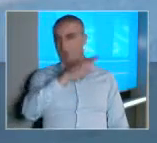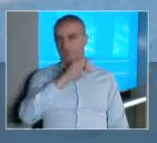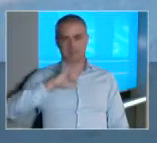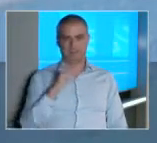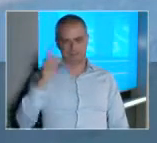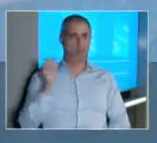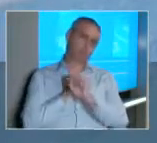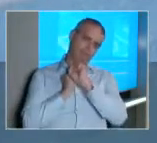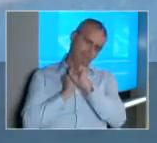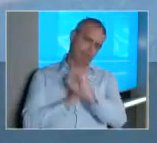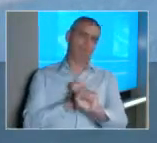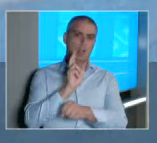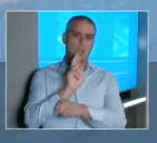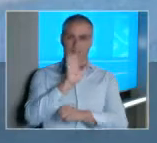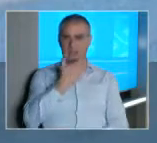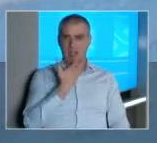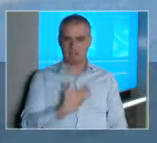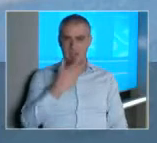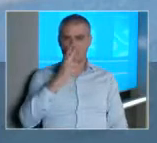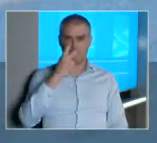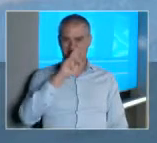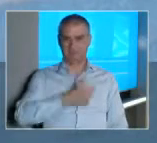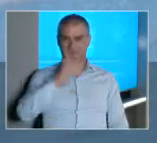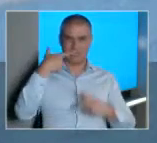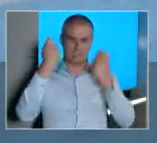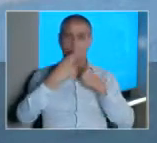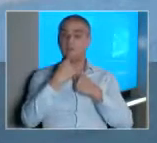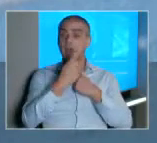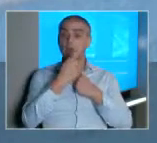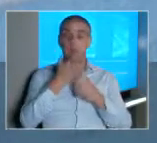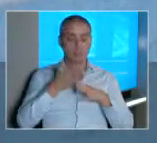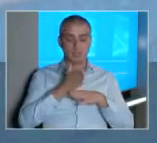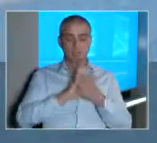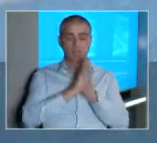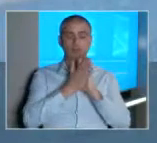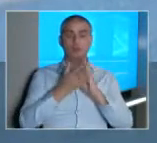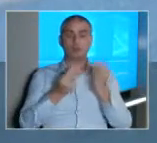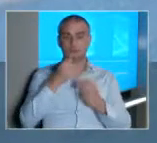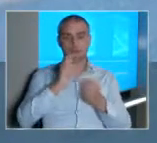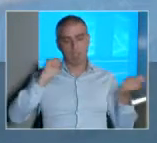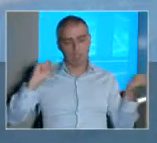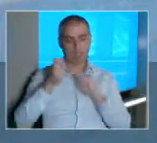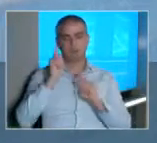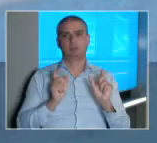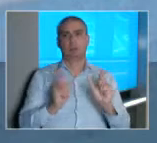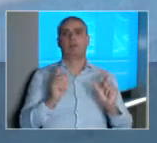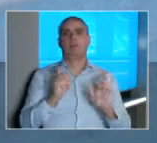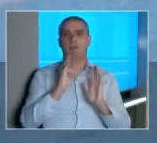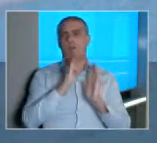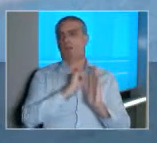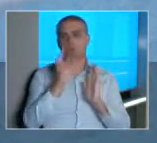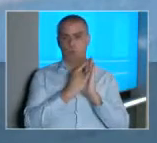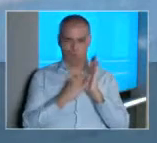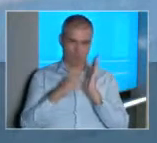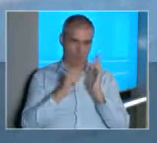באופן מוחלט להגנתו של שר החינוך, ואמר, ניתוחים לשינוי מין, זאת ההמרה שצריך לאסור בחוק,